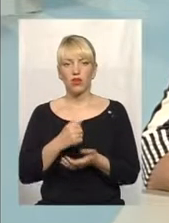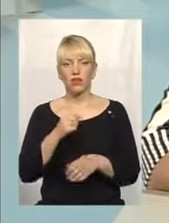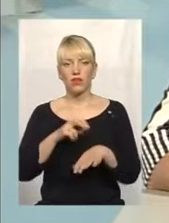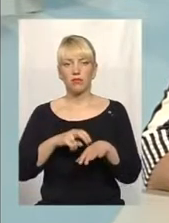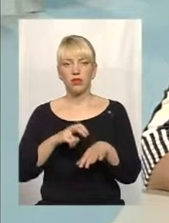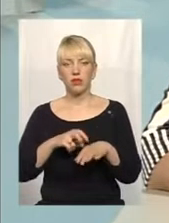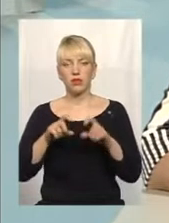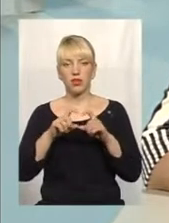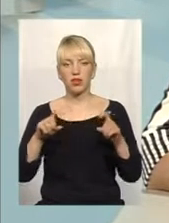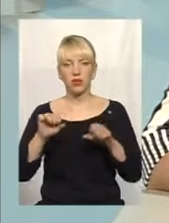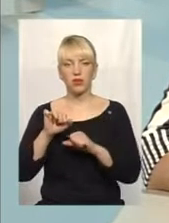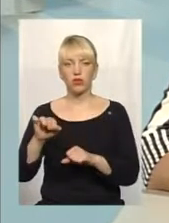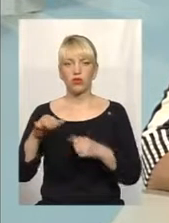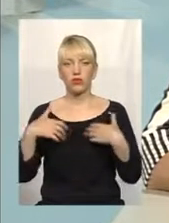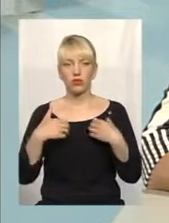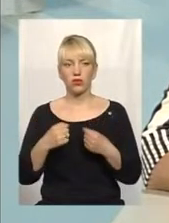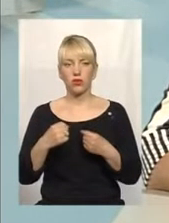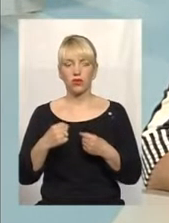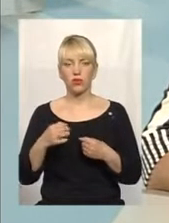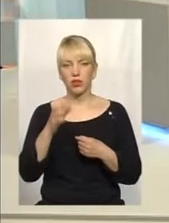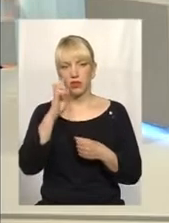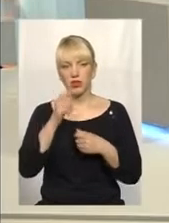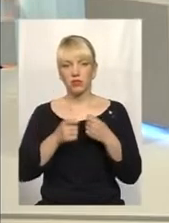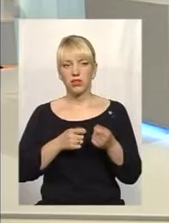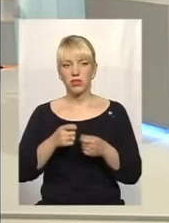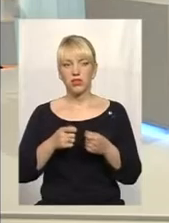охорони здоров'я Хмельницької облдержадміністрації. Доброго здоров'я вам!